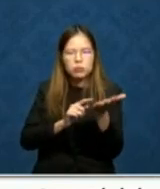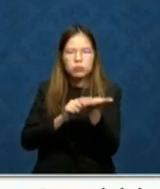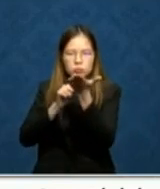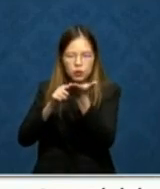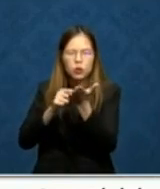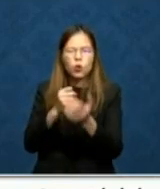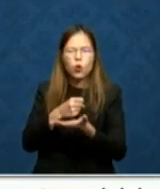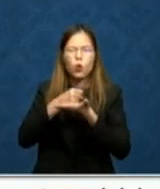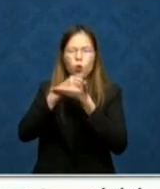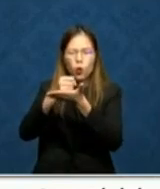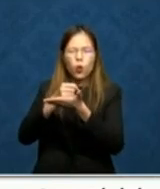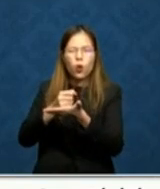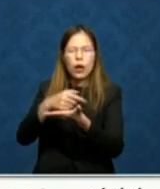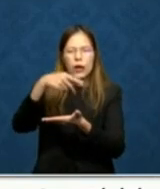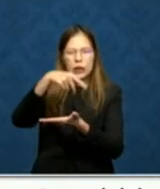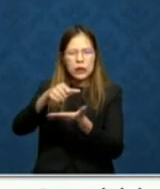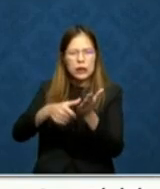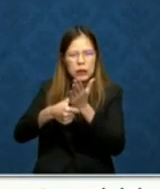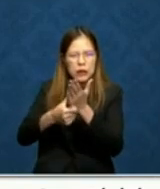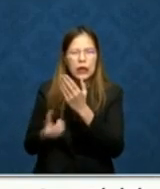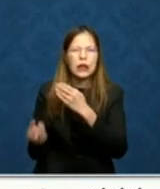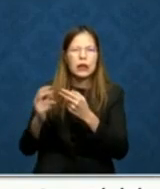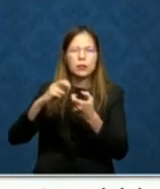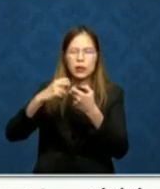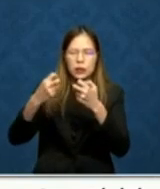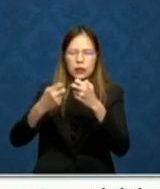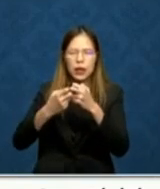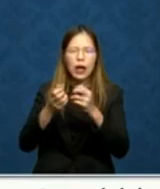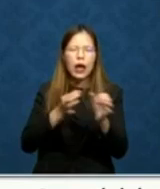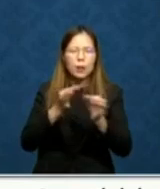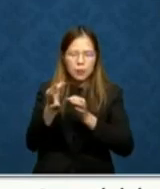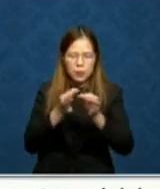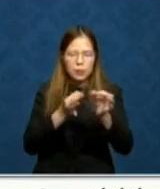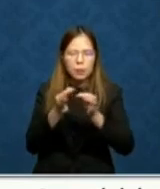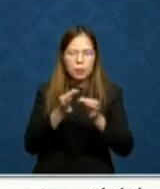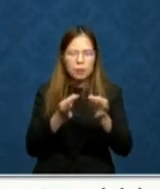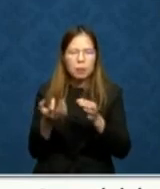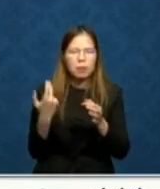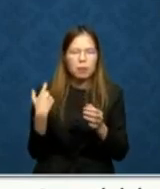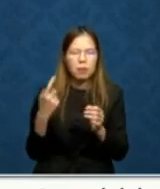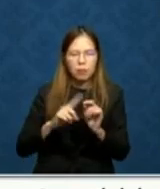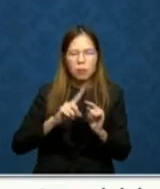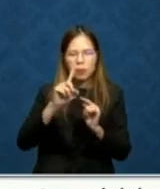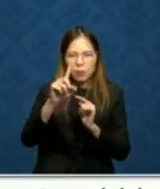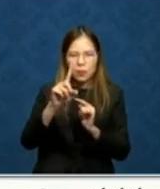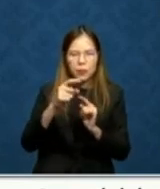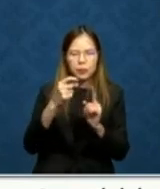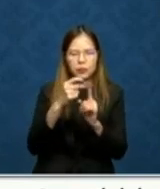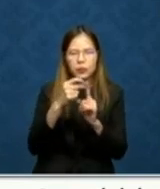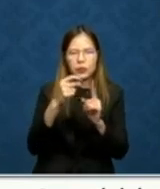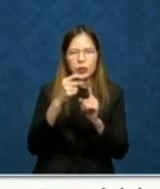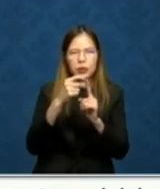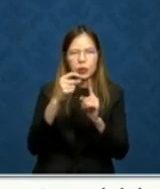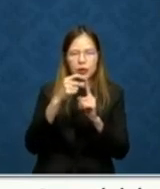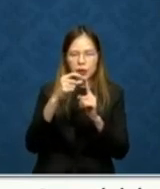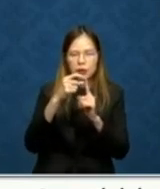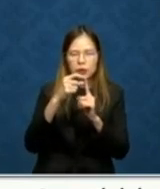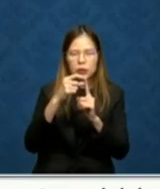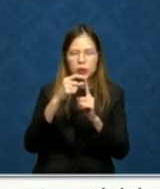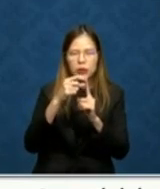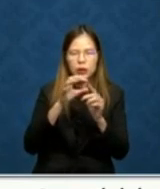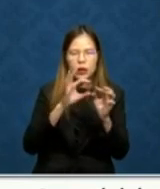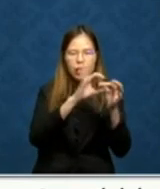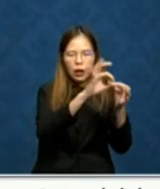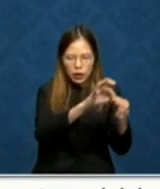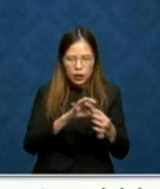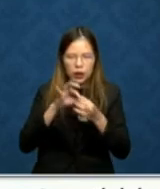วยแก้ปัญหาที่ดิฉันได้อภิปรายไปช่วงต้นค่ะเรื่องแรกนะคะเราแก้บทนิยามการคุกคามทางเพศให้สอด